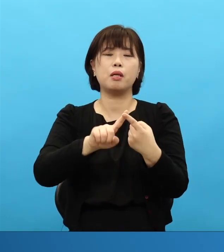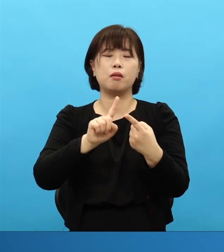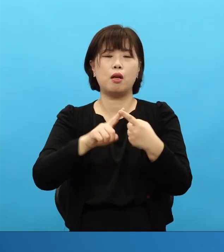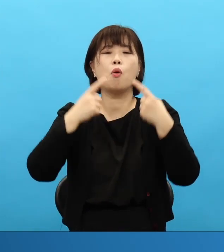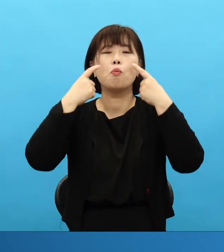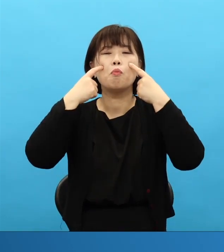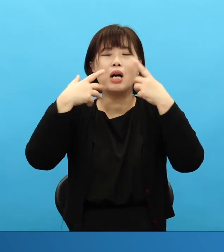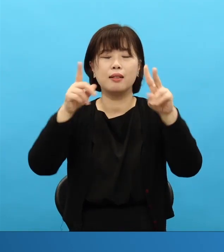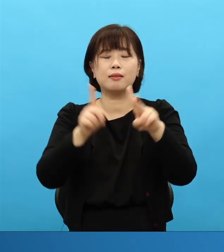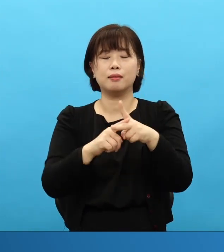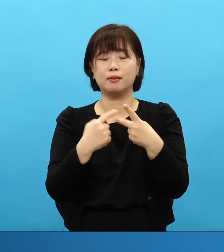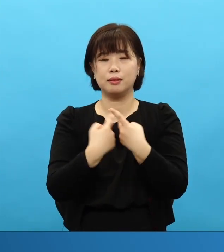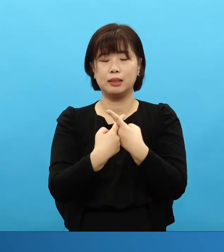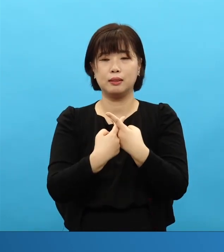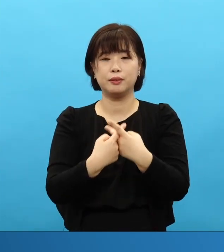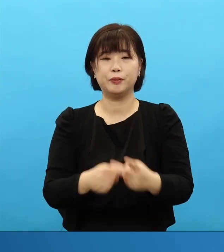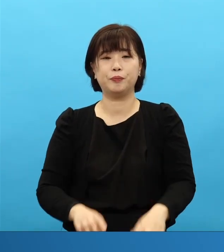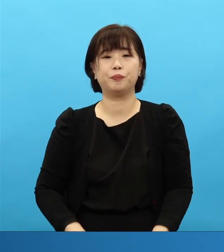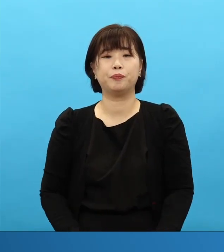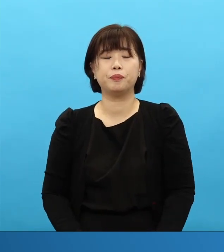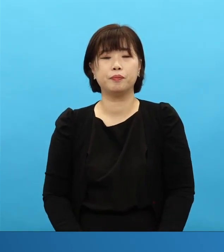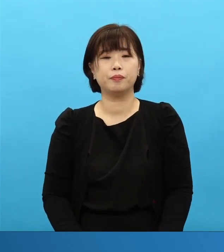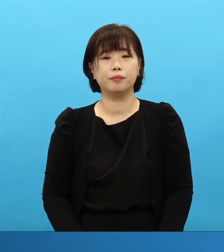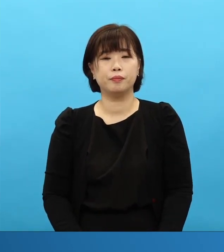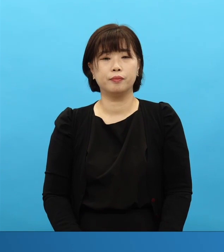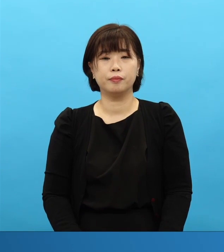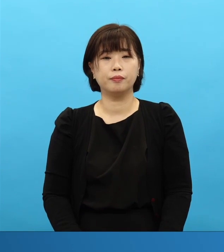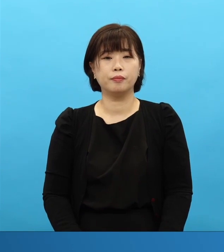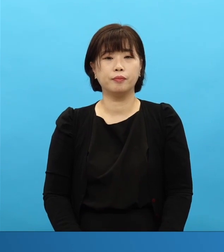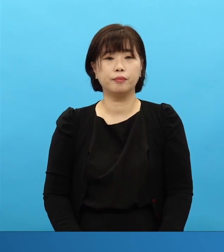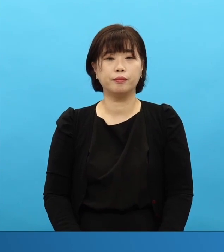赐给的万楼旅程，还有生活的确实的应许，